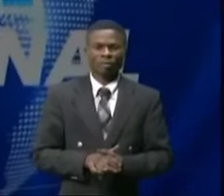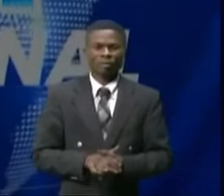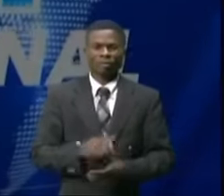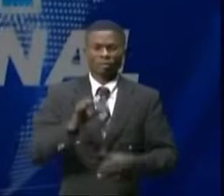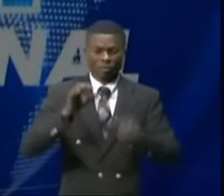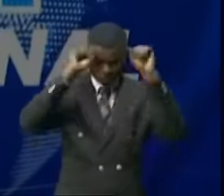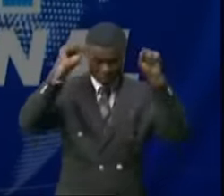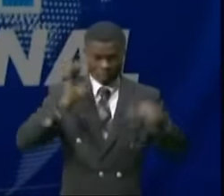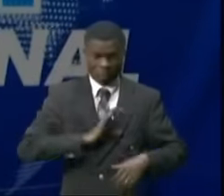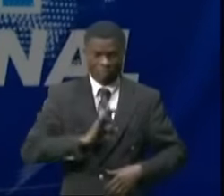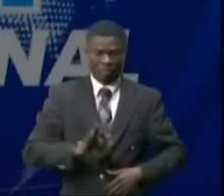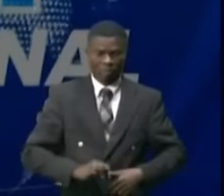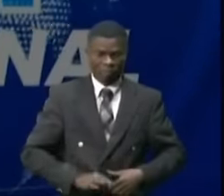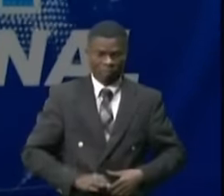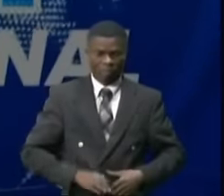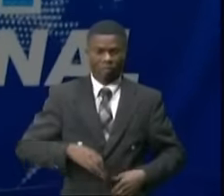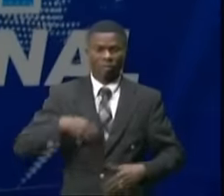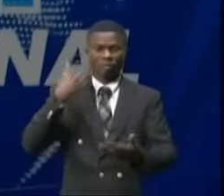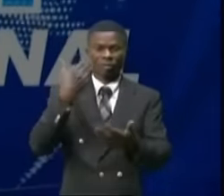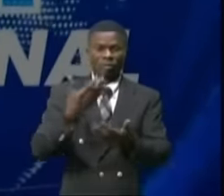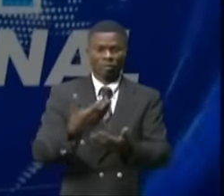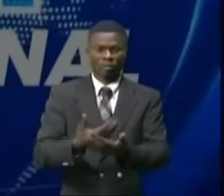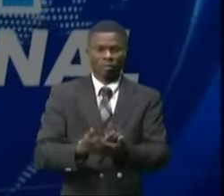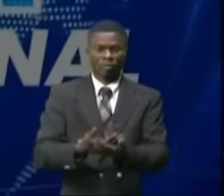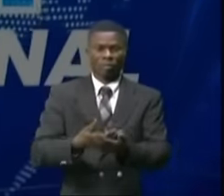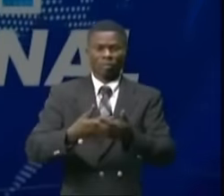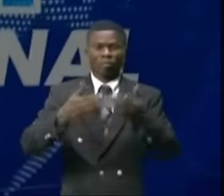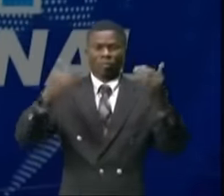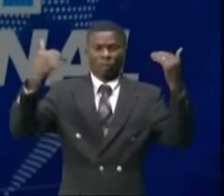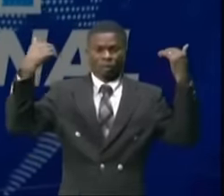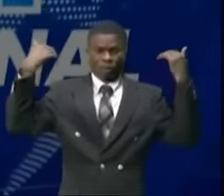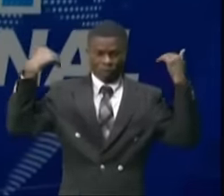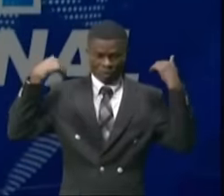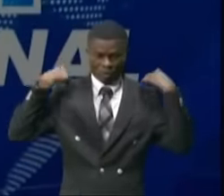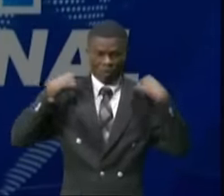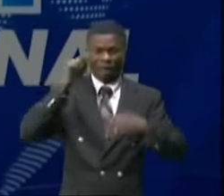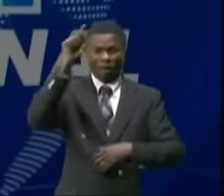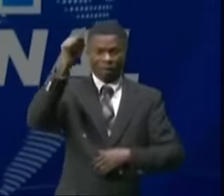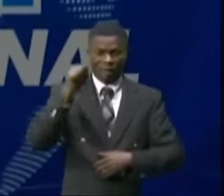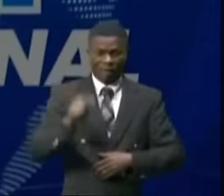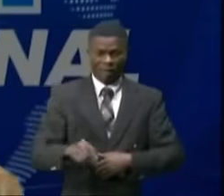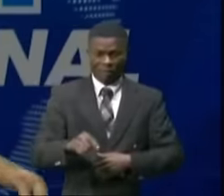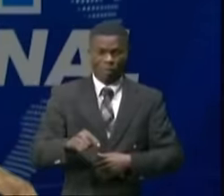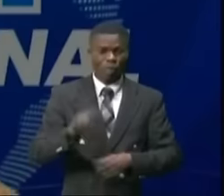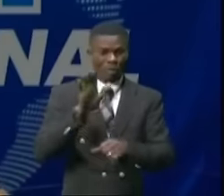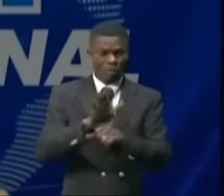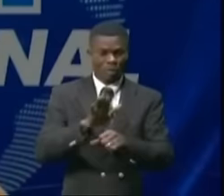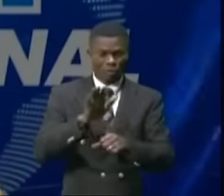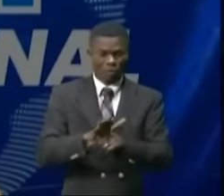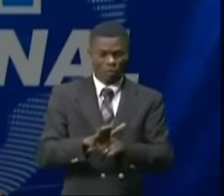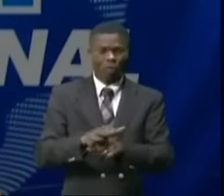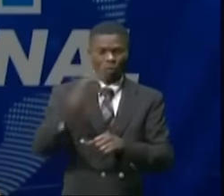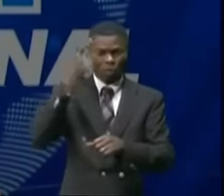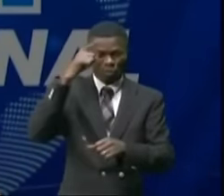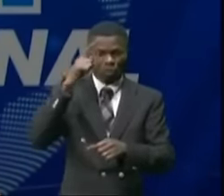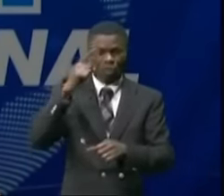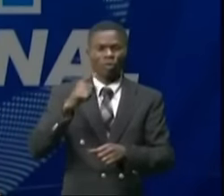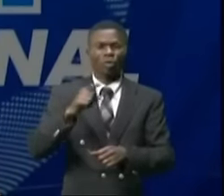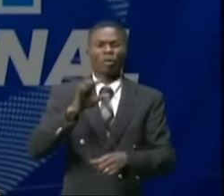Félix Antoine Tshisekedi arrive en tête des premières tendances des résultats de la présidentielle,